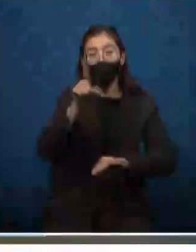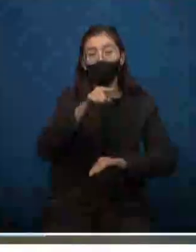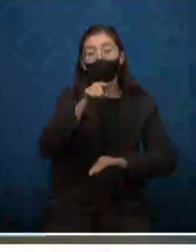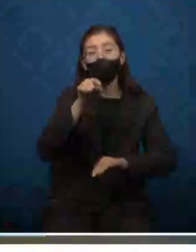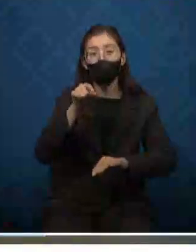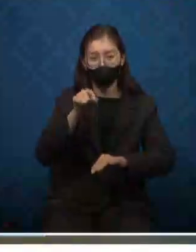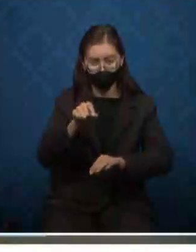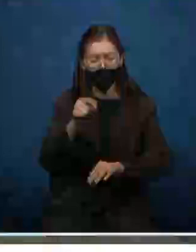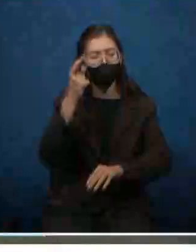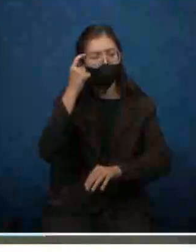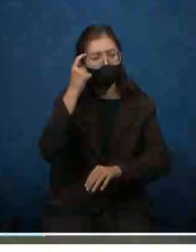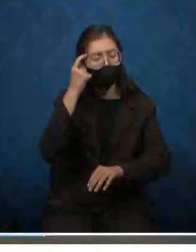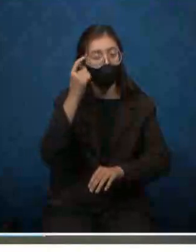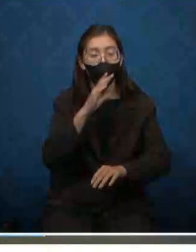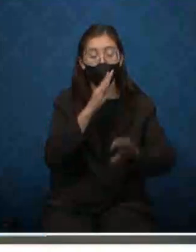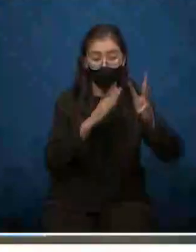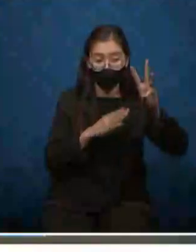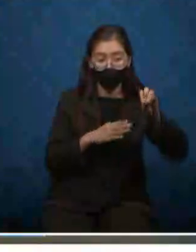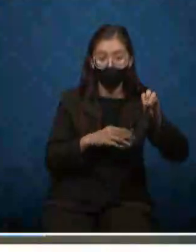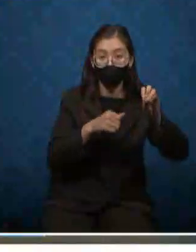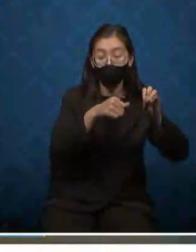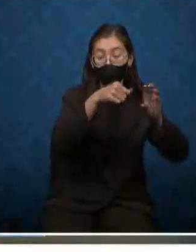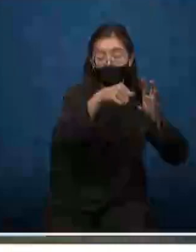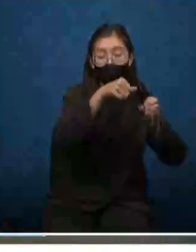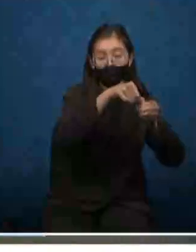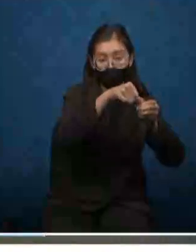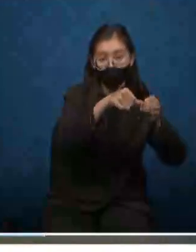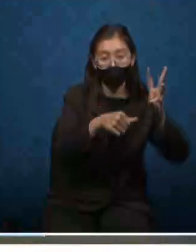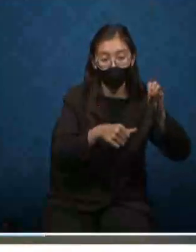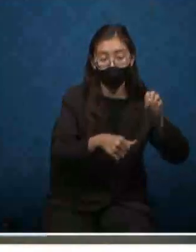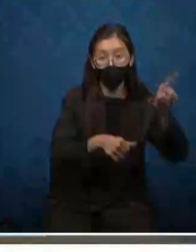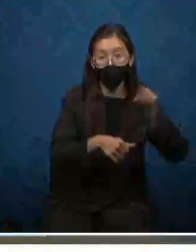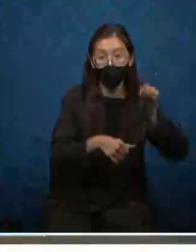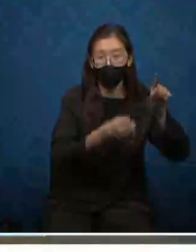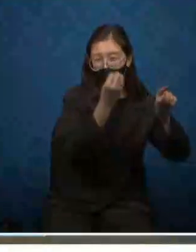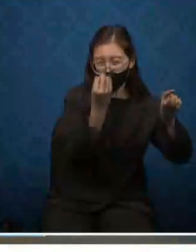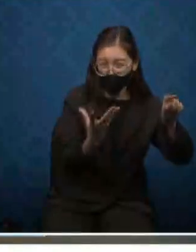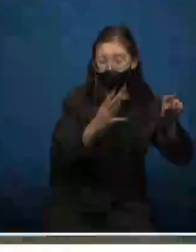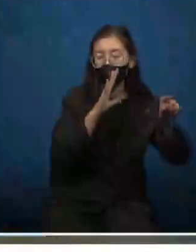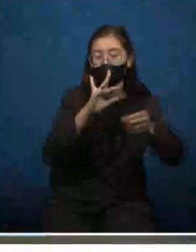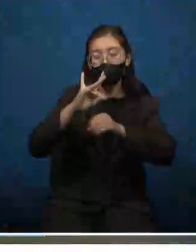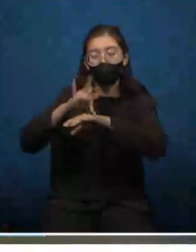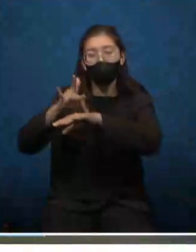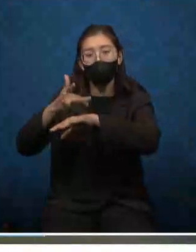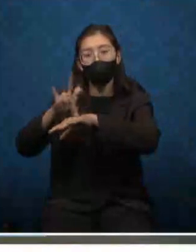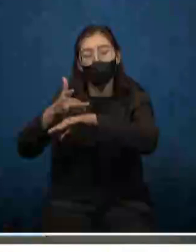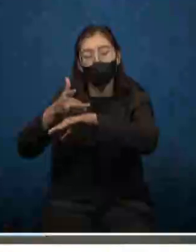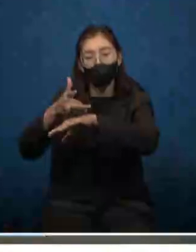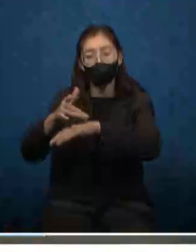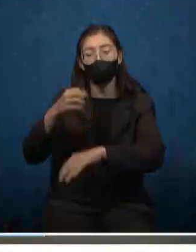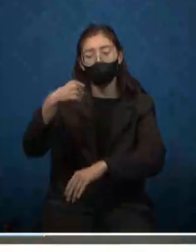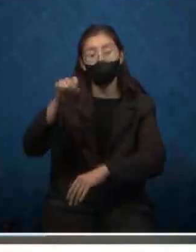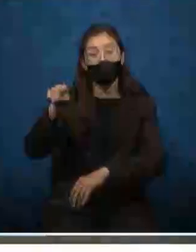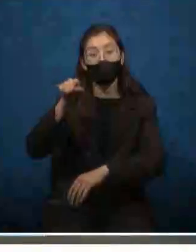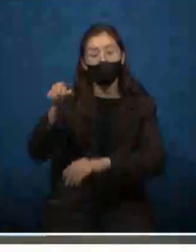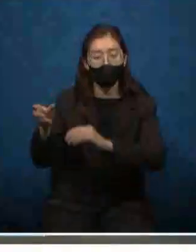พรักมนเวีน ซึมแ่ 10% เท่านั้นตำปทานครับ ปัจบนนี้เริมทีนะครับผมคิดว่าแงพรงง